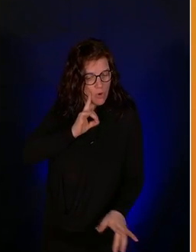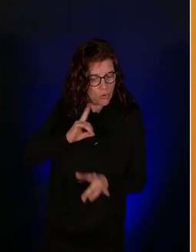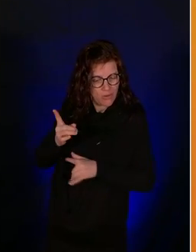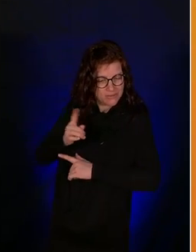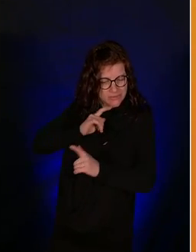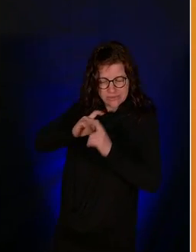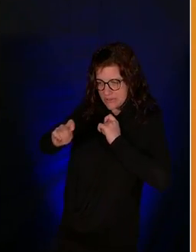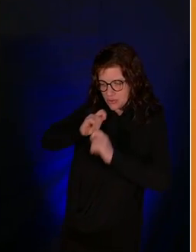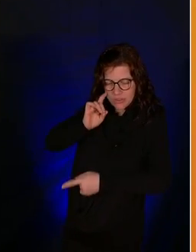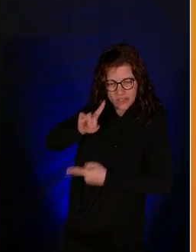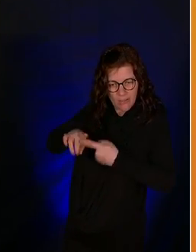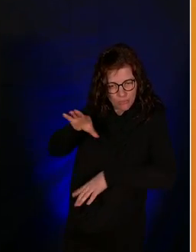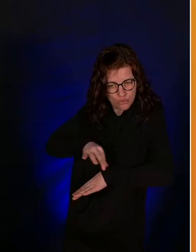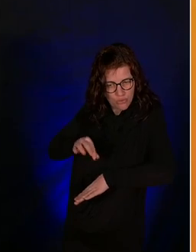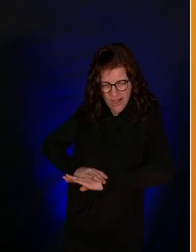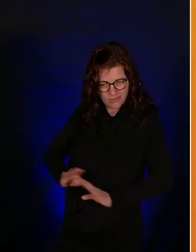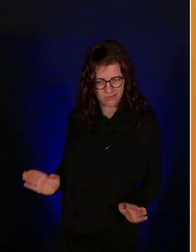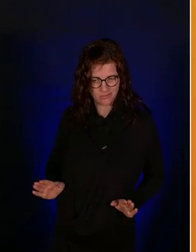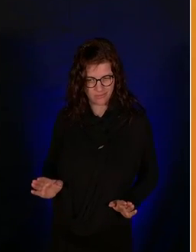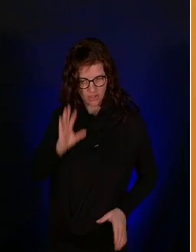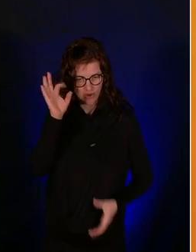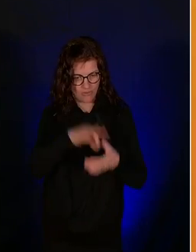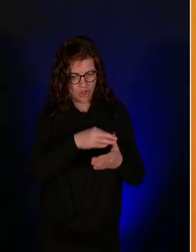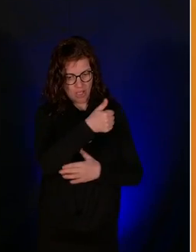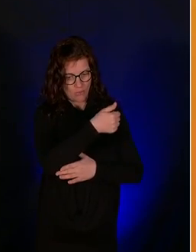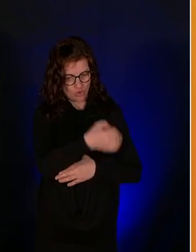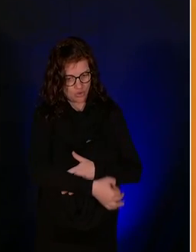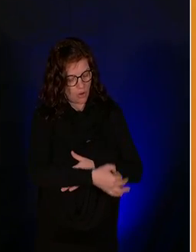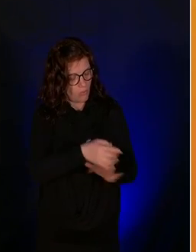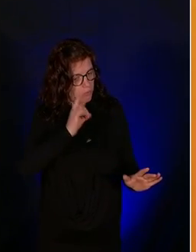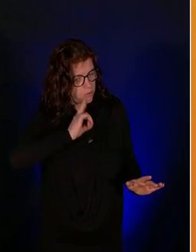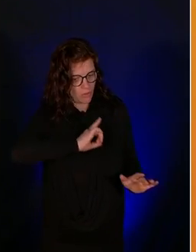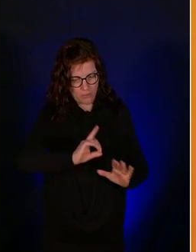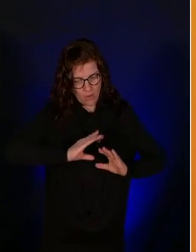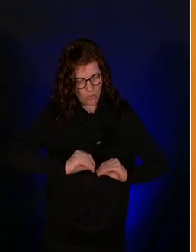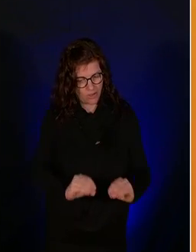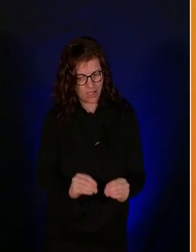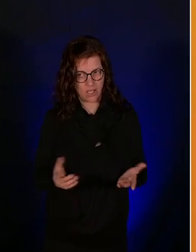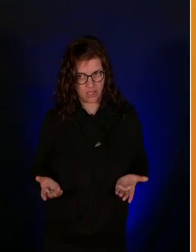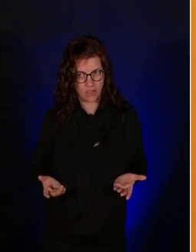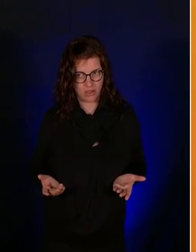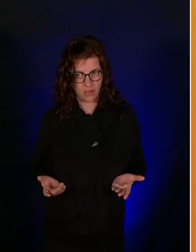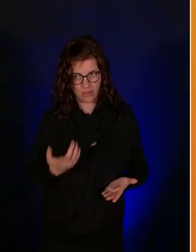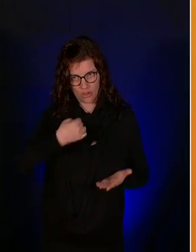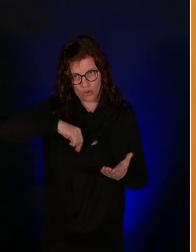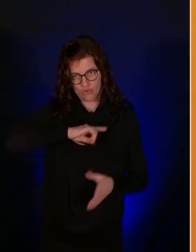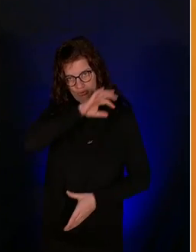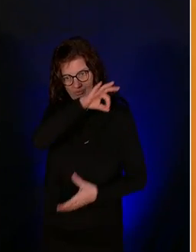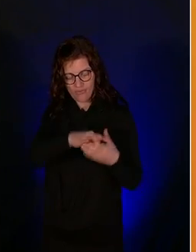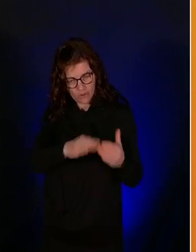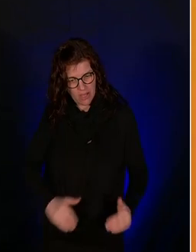mutuelles ? Nous avons voté le 1%, alors pourquoi ne le faisons-nous pas appliquer ? Nous avons voté la